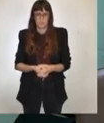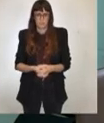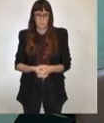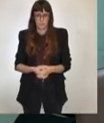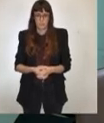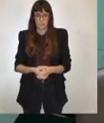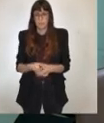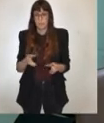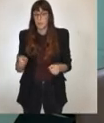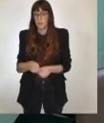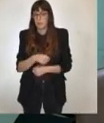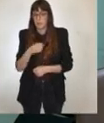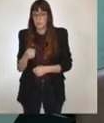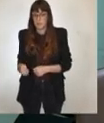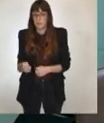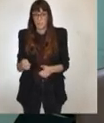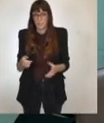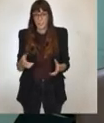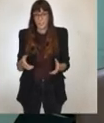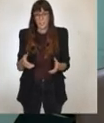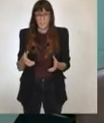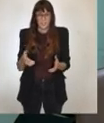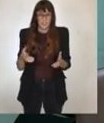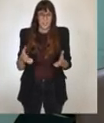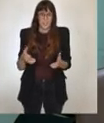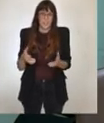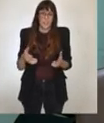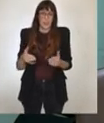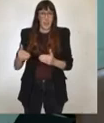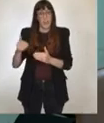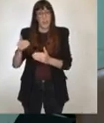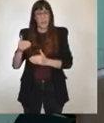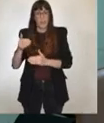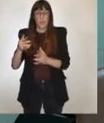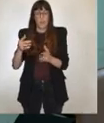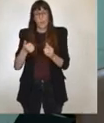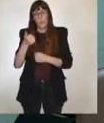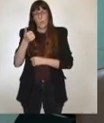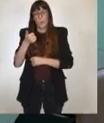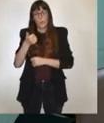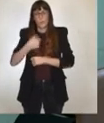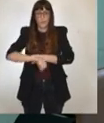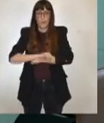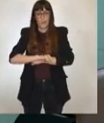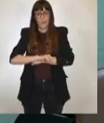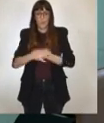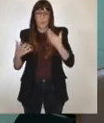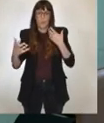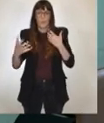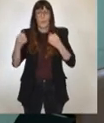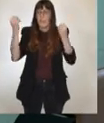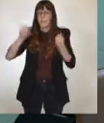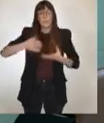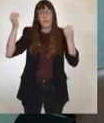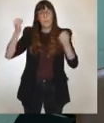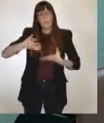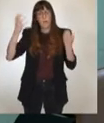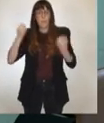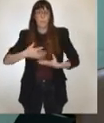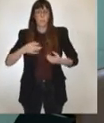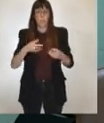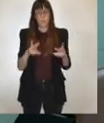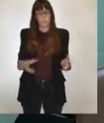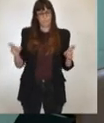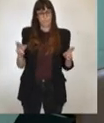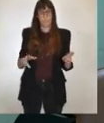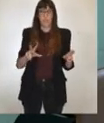oui, effectivement, c'est peut-être un peu moins clinquant qu'une semaine dans l'année, le 8 mars, où on parle d'égalité entre les femmes